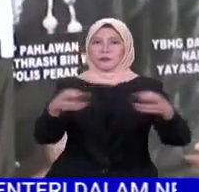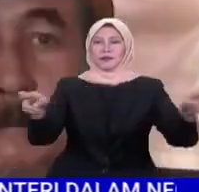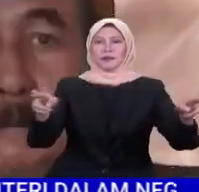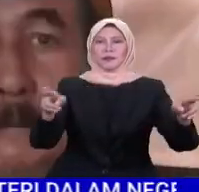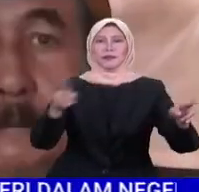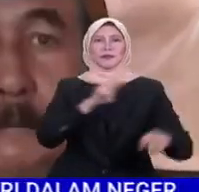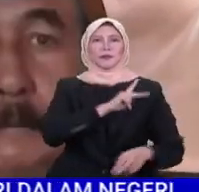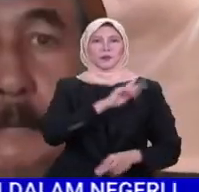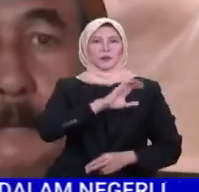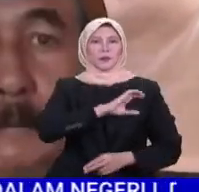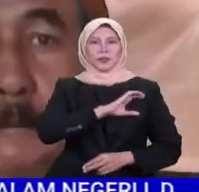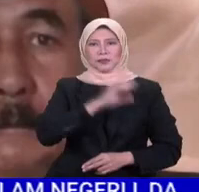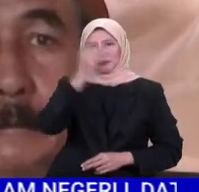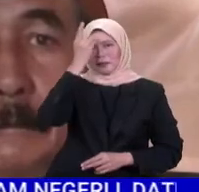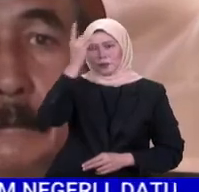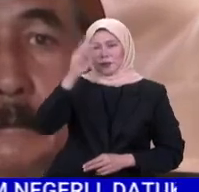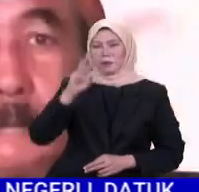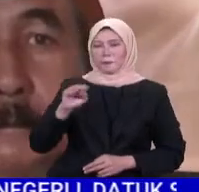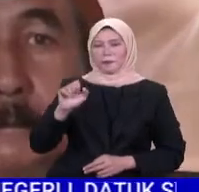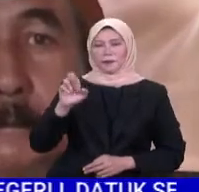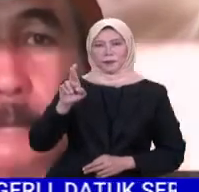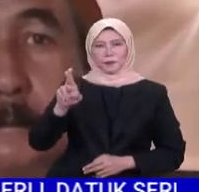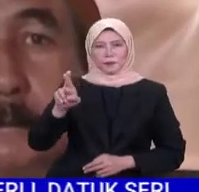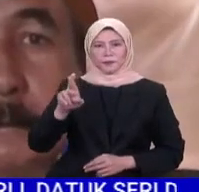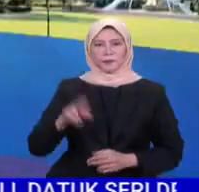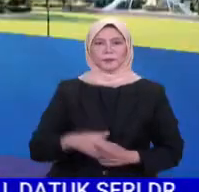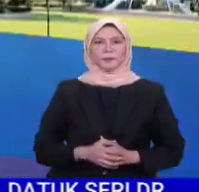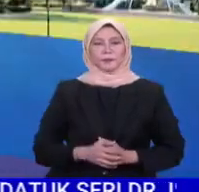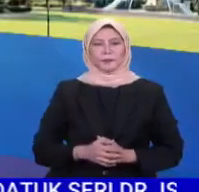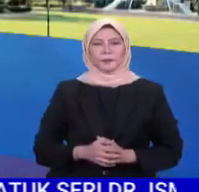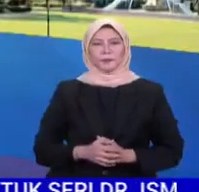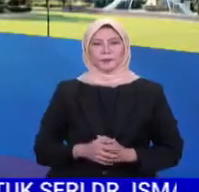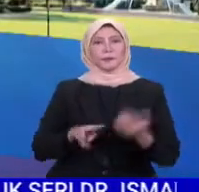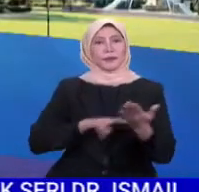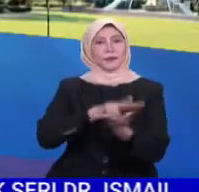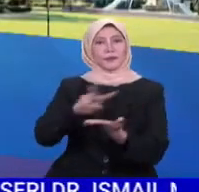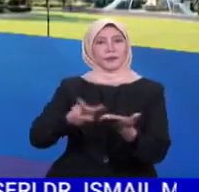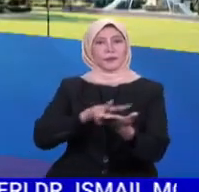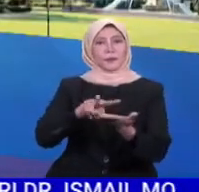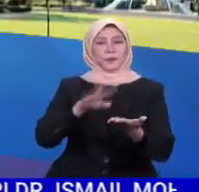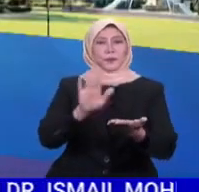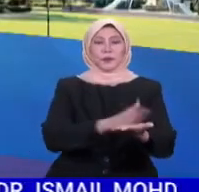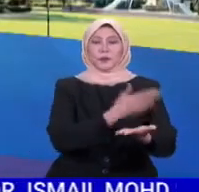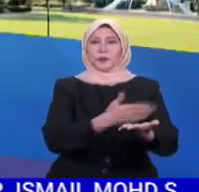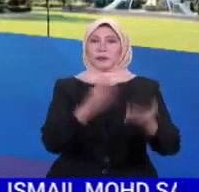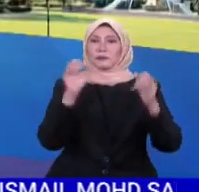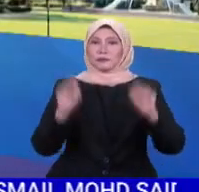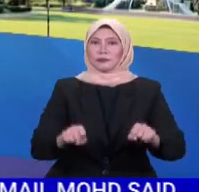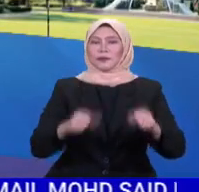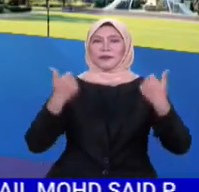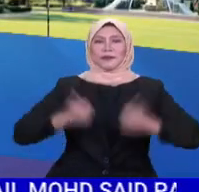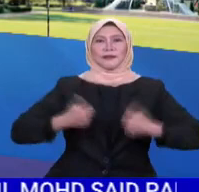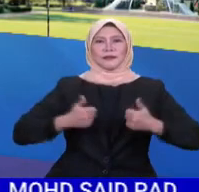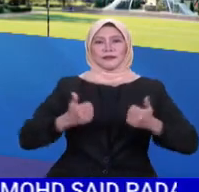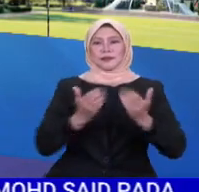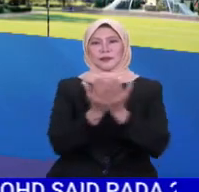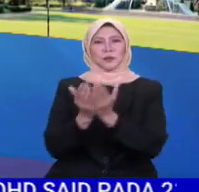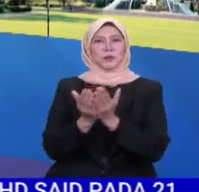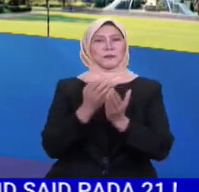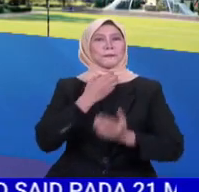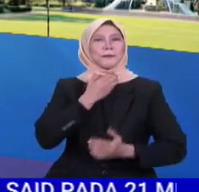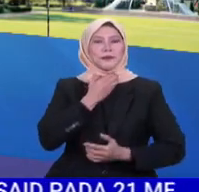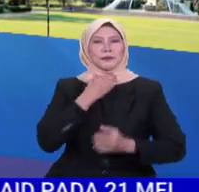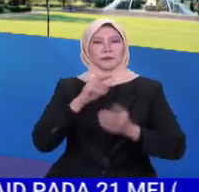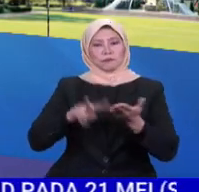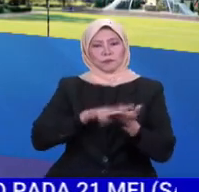polis Negeri Datuk Mio Farida lotres Wahid video musik dah boleh Raya oleh sekolah seni melicia